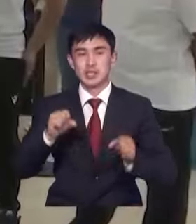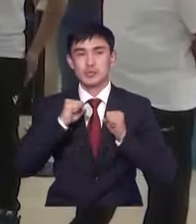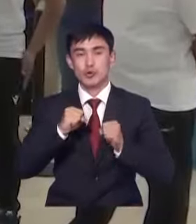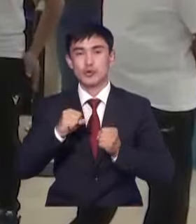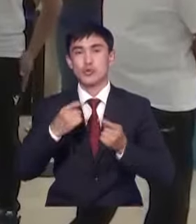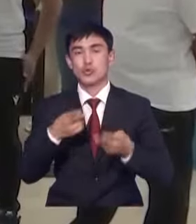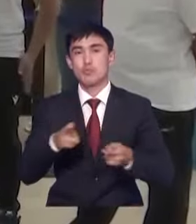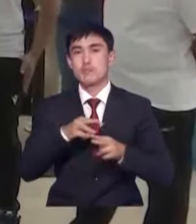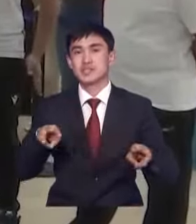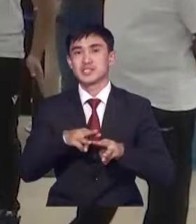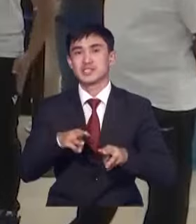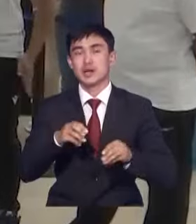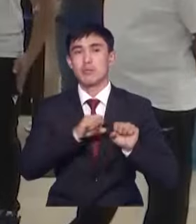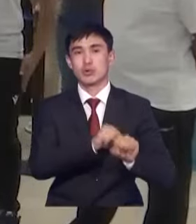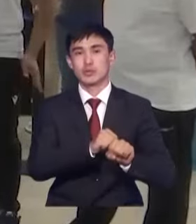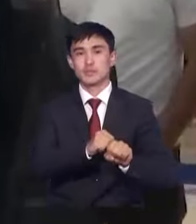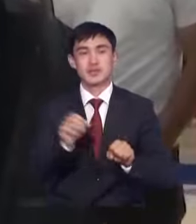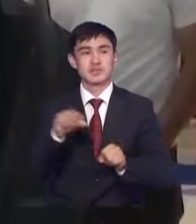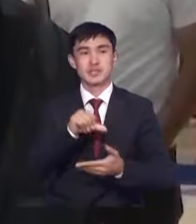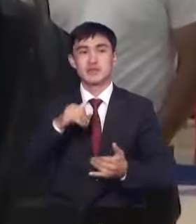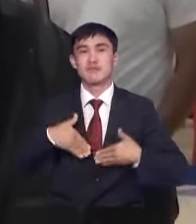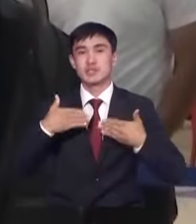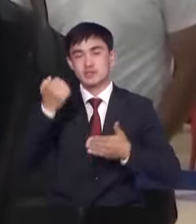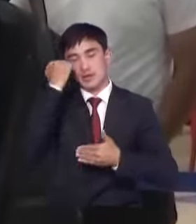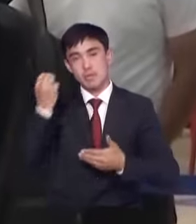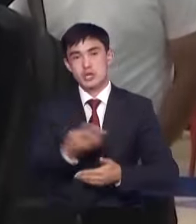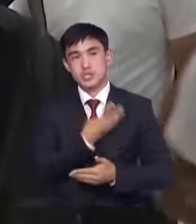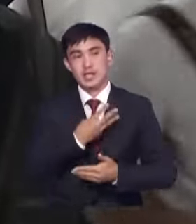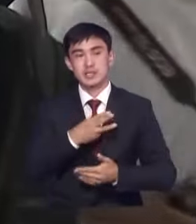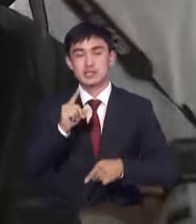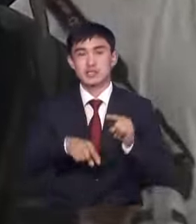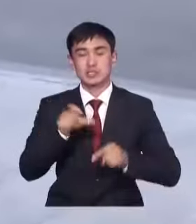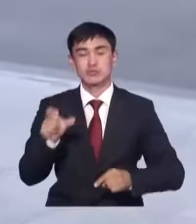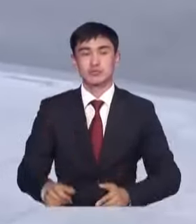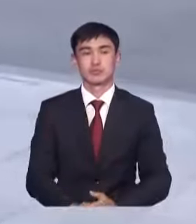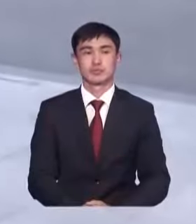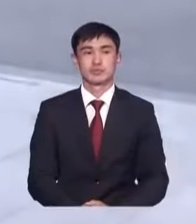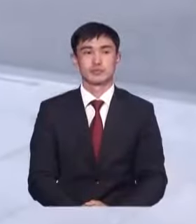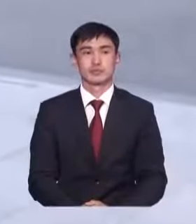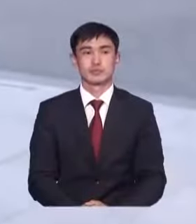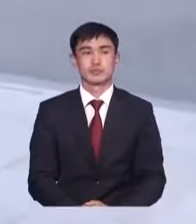спортивного клуба Министерства обороны. Все они выразили свои пожелания соотечественнику.